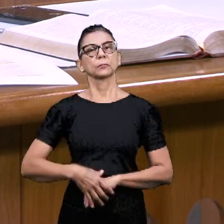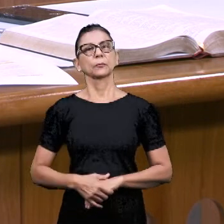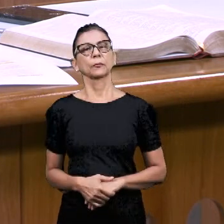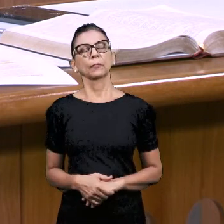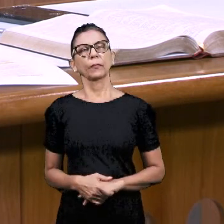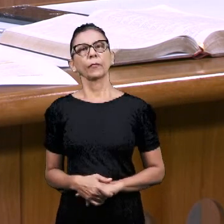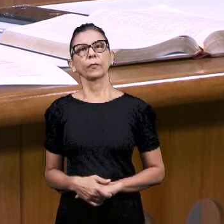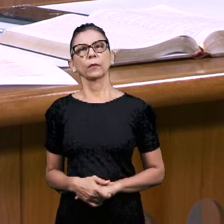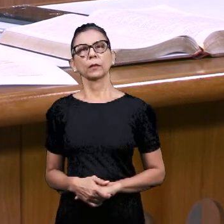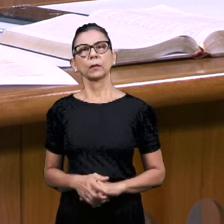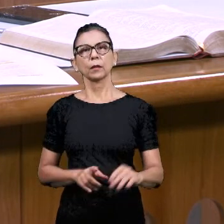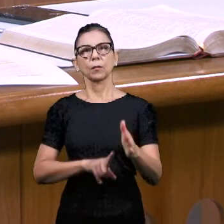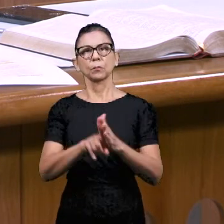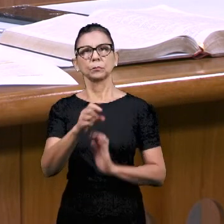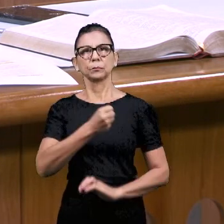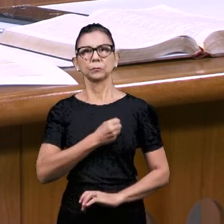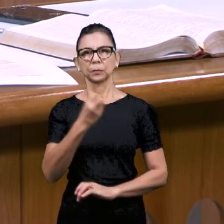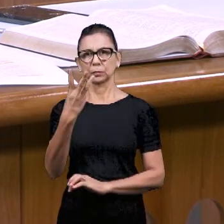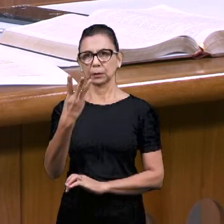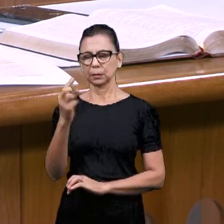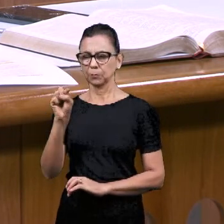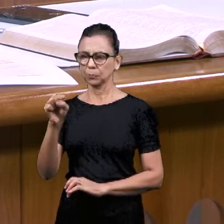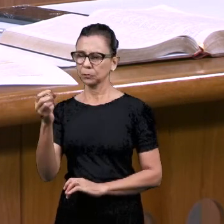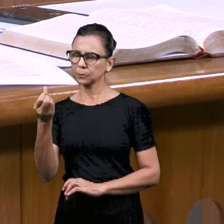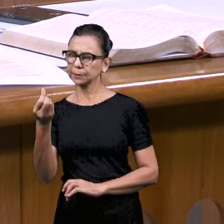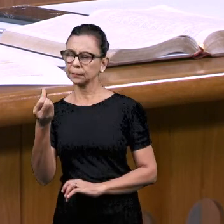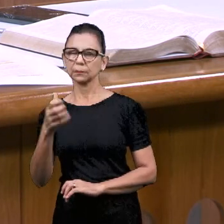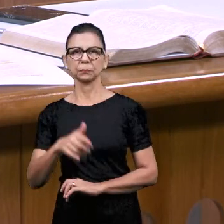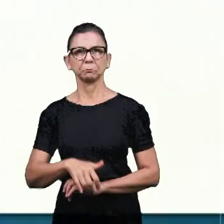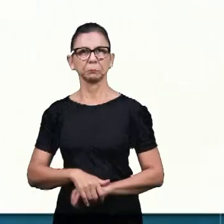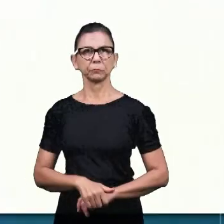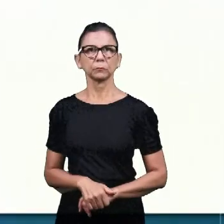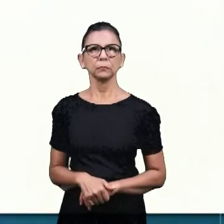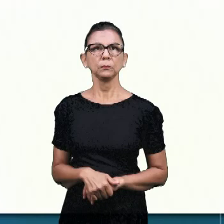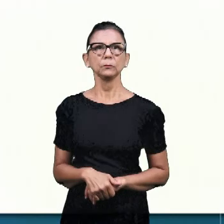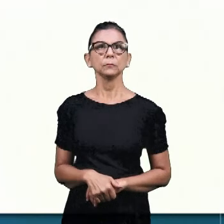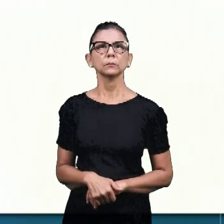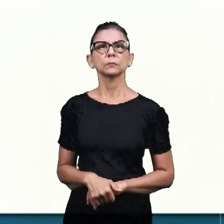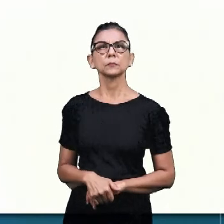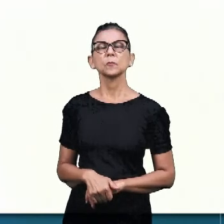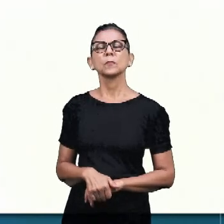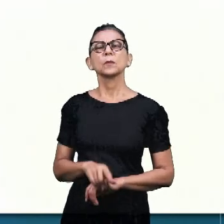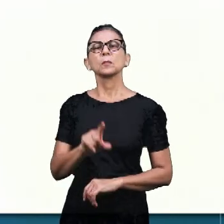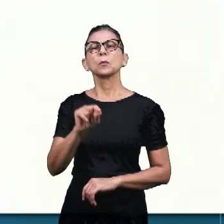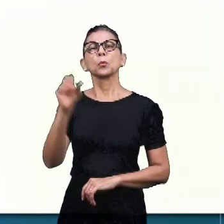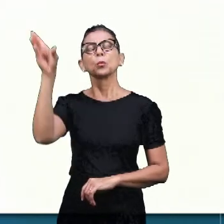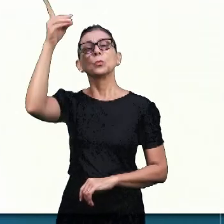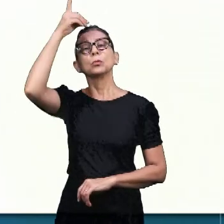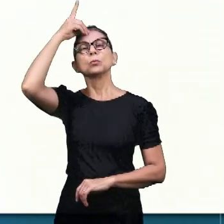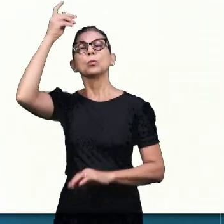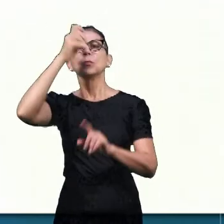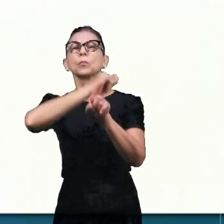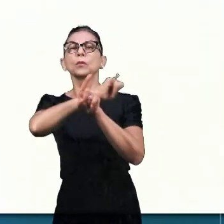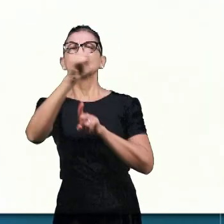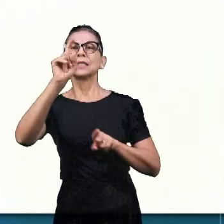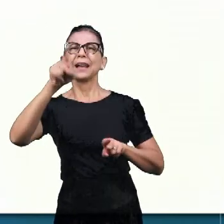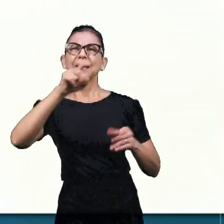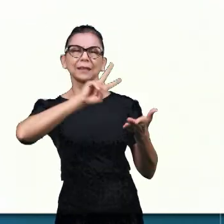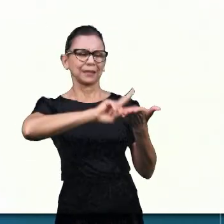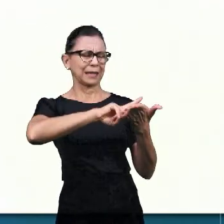allons voir la question 3.6. Cette question nous dit, le don de prophétie est traduit